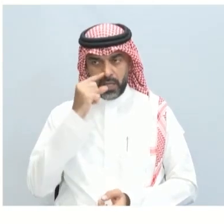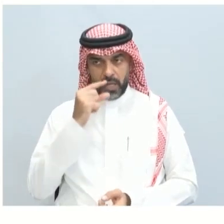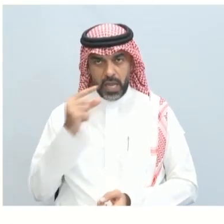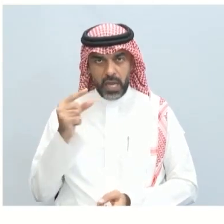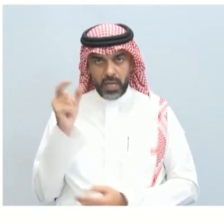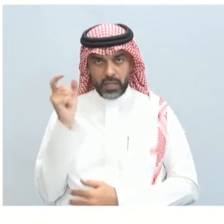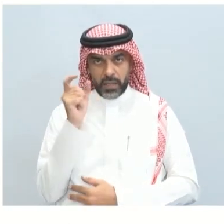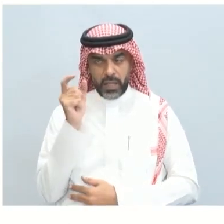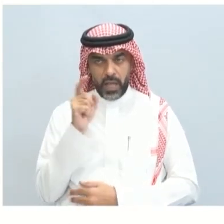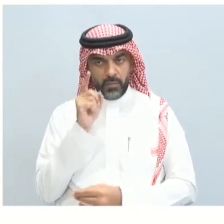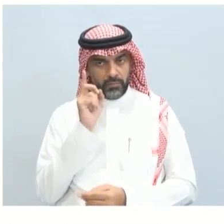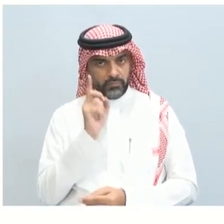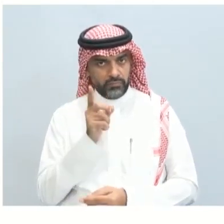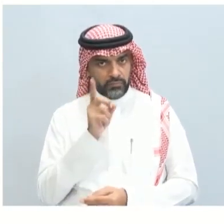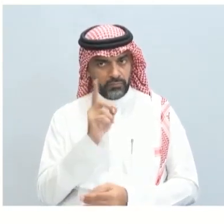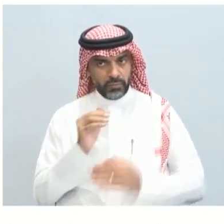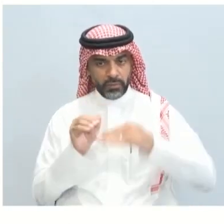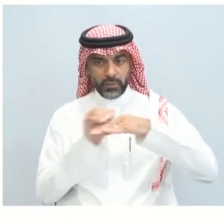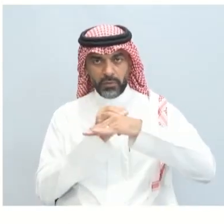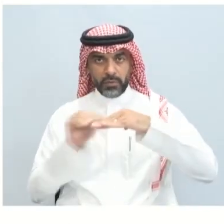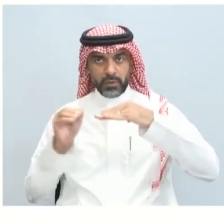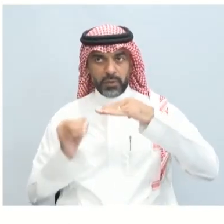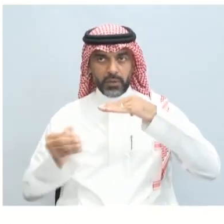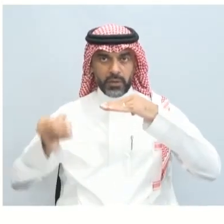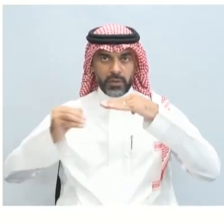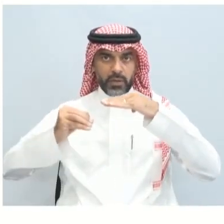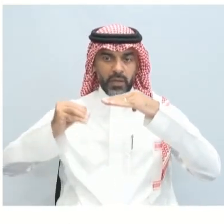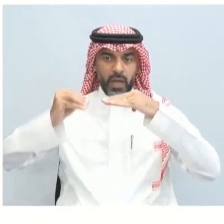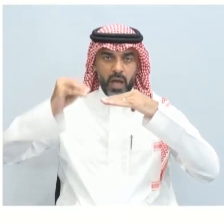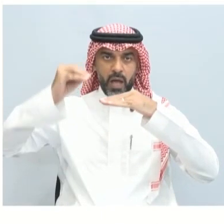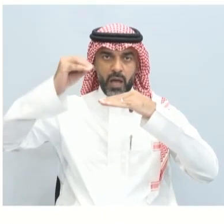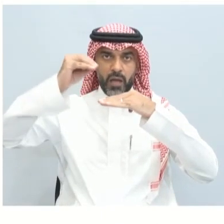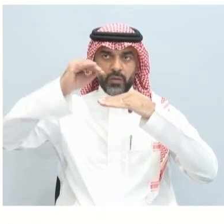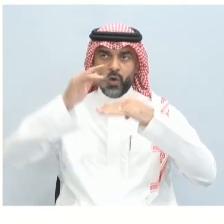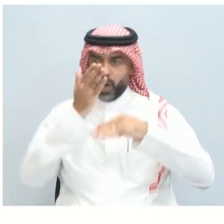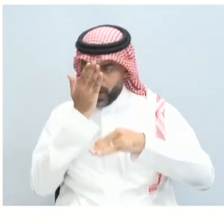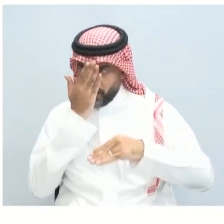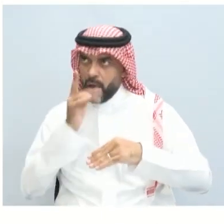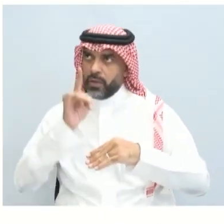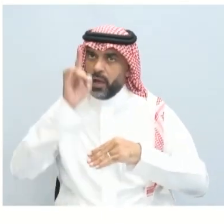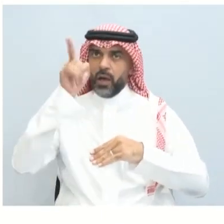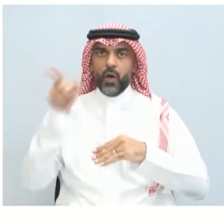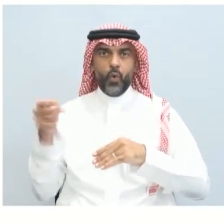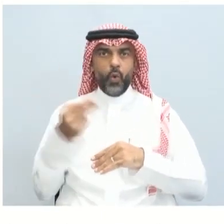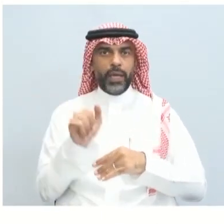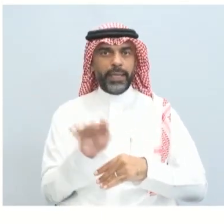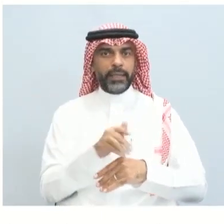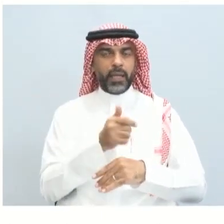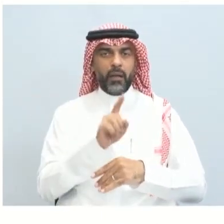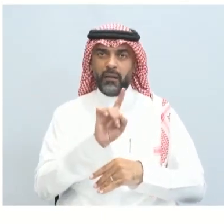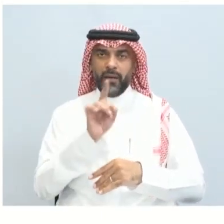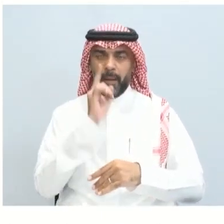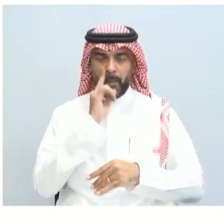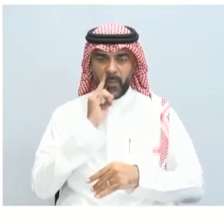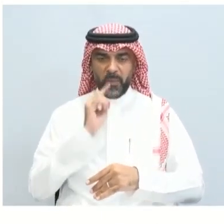من الغلو في نبي الله عيسى لانه عبد من عباد الله عز